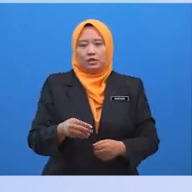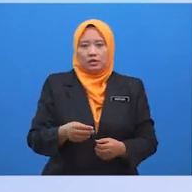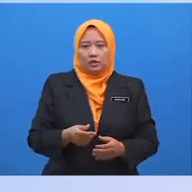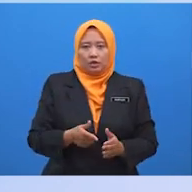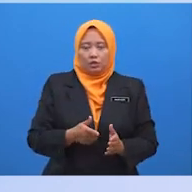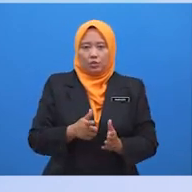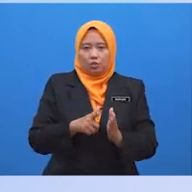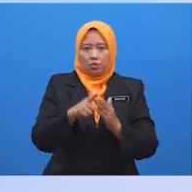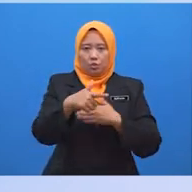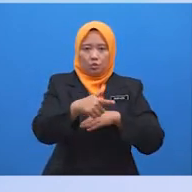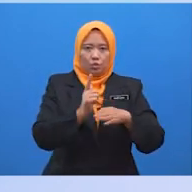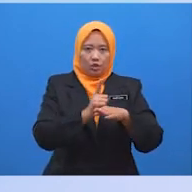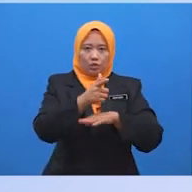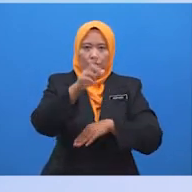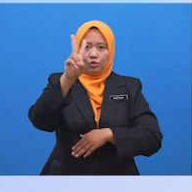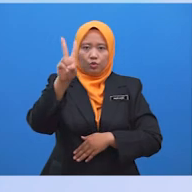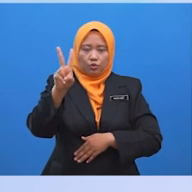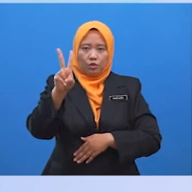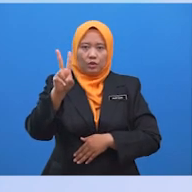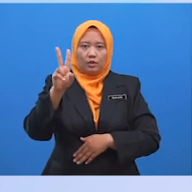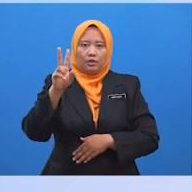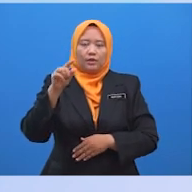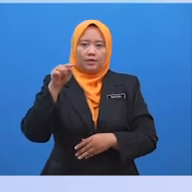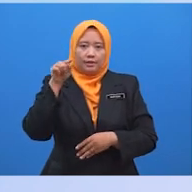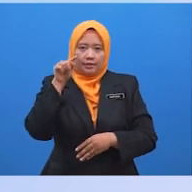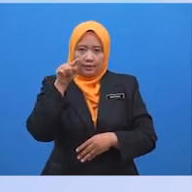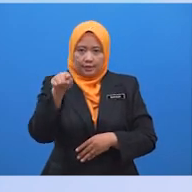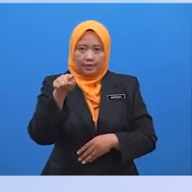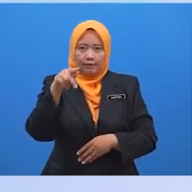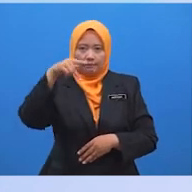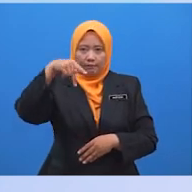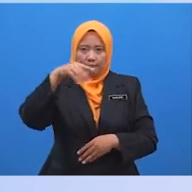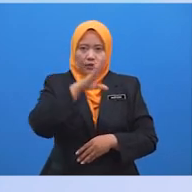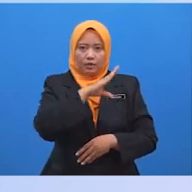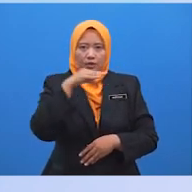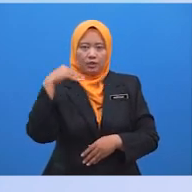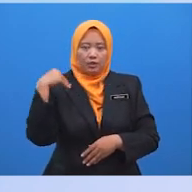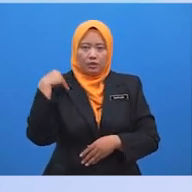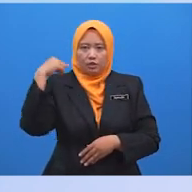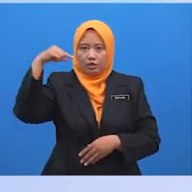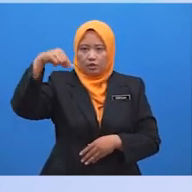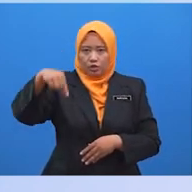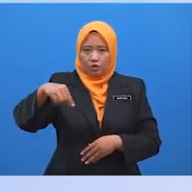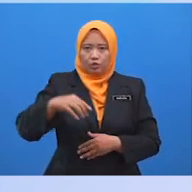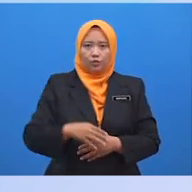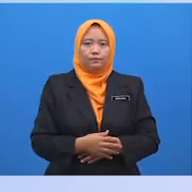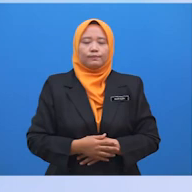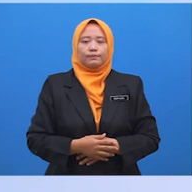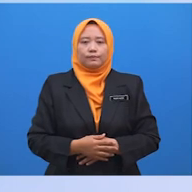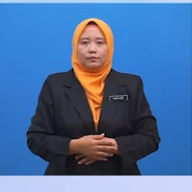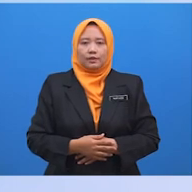P, X1, Y1 dan Q, X2, Y2 dapat